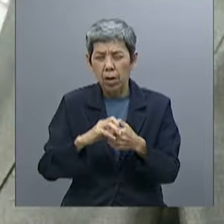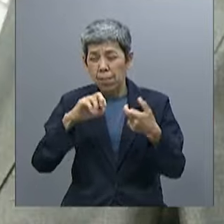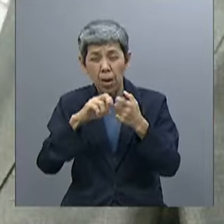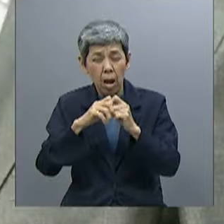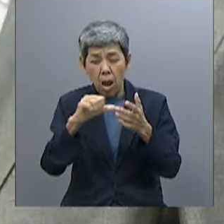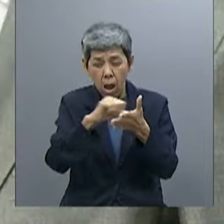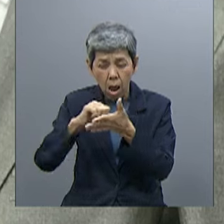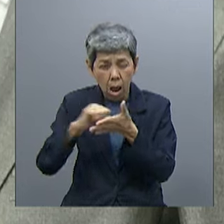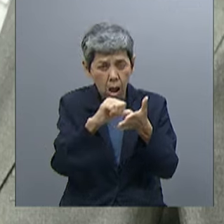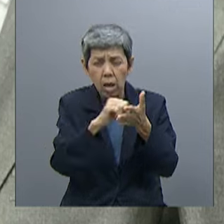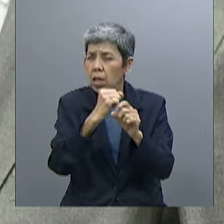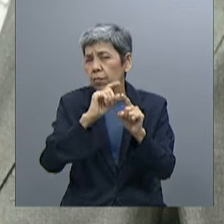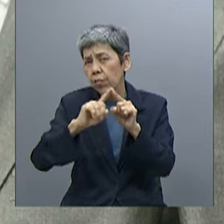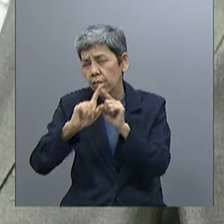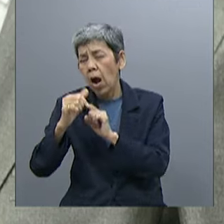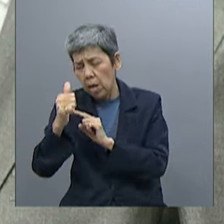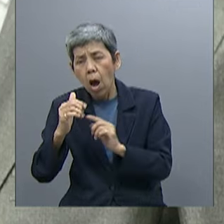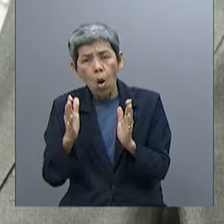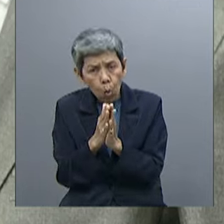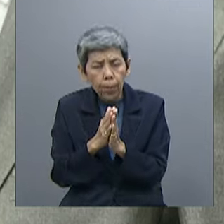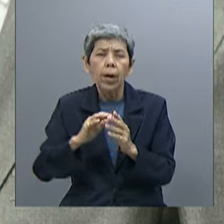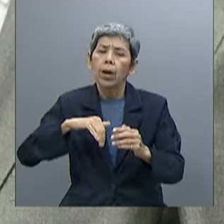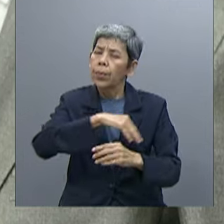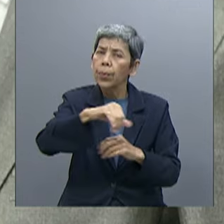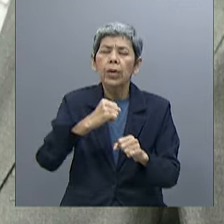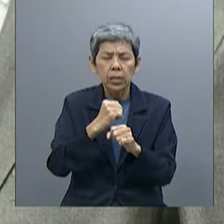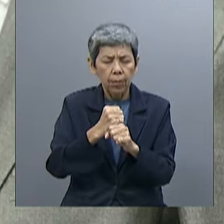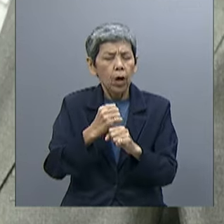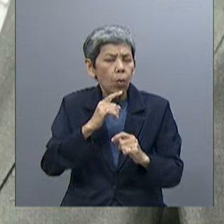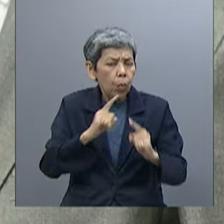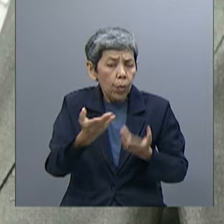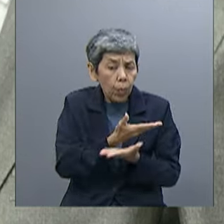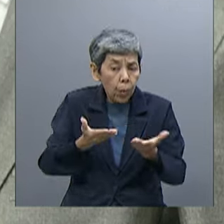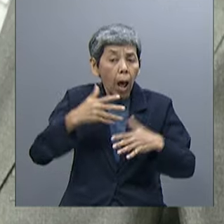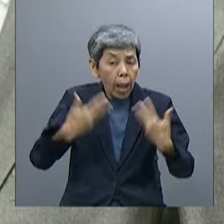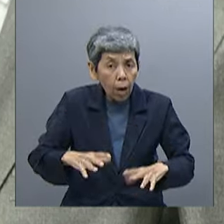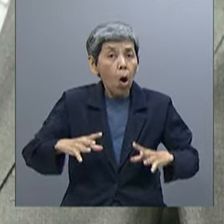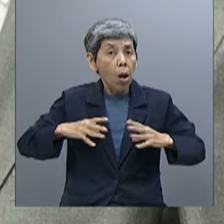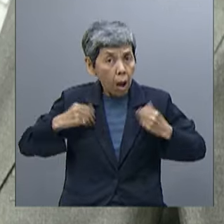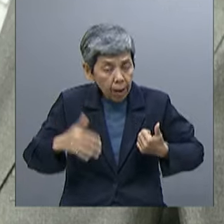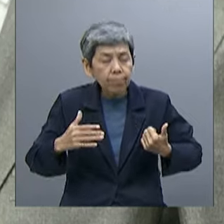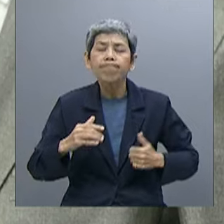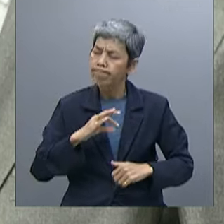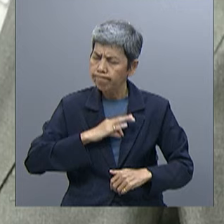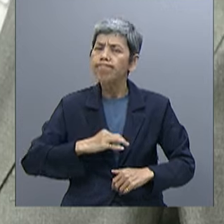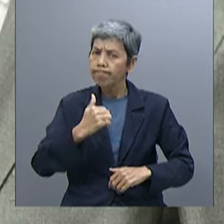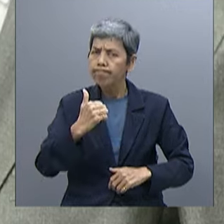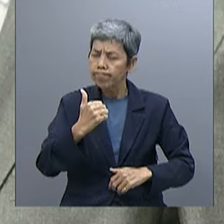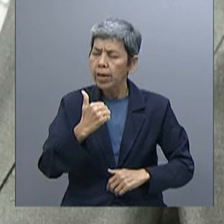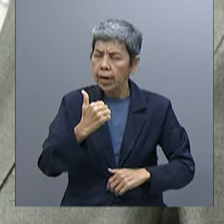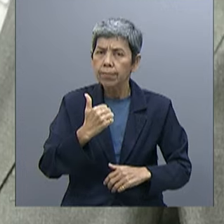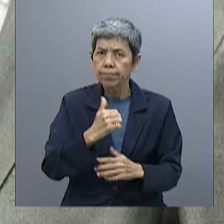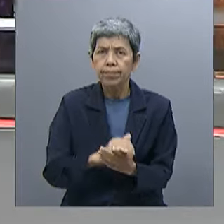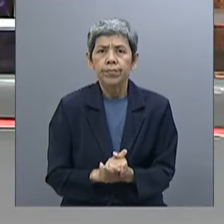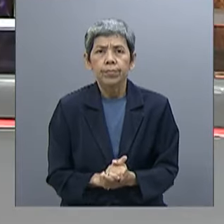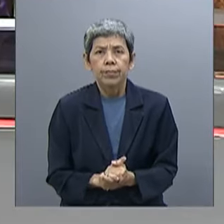ข้อเท็จจริงมีหลายๆฝ่ายเข้ามาร่วมด้วยนะครับข้อยุติมันก็จะค่อนข้างเป็นที่น่าพอใจให้กับทุกฝ่ายได้นะ